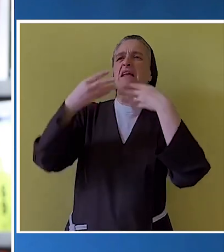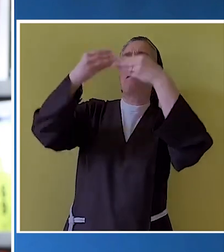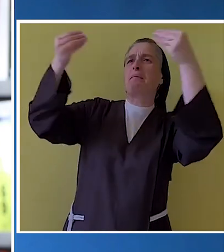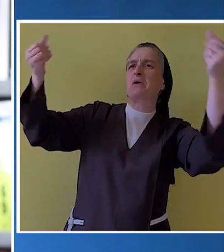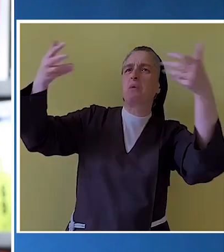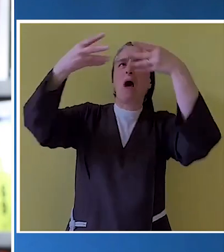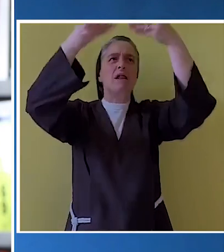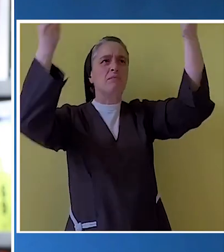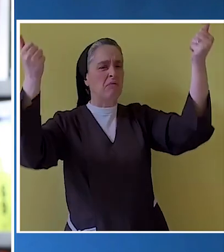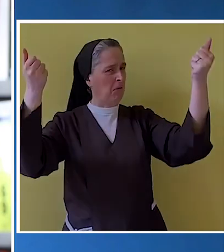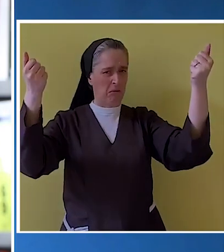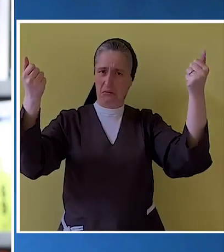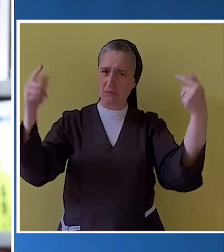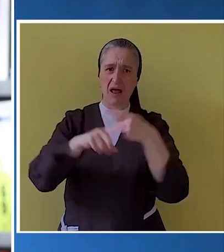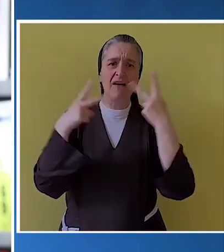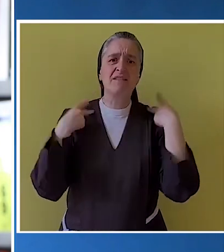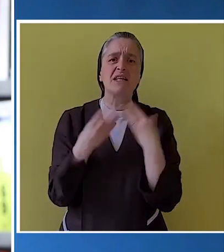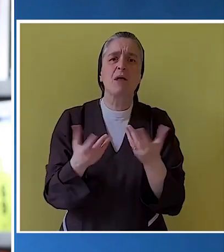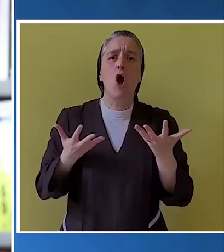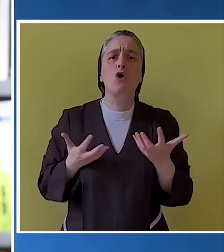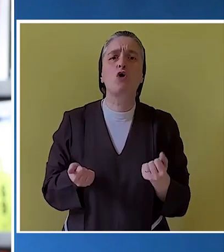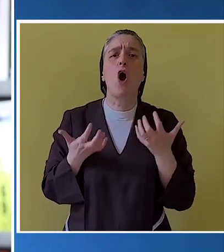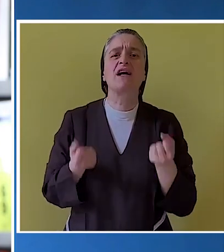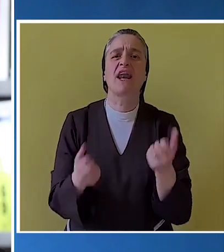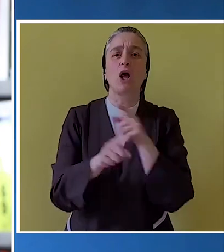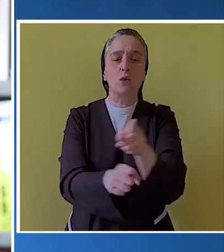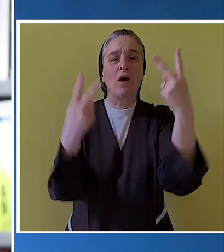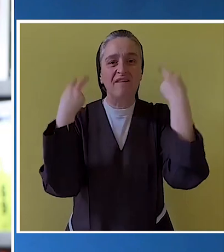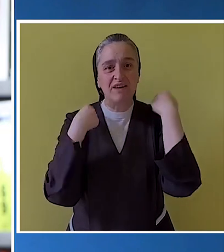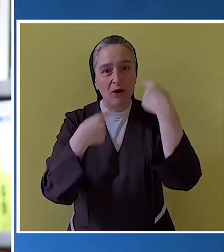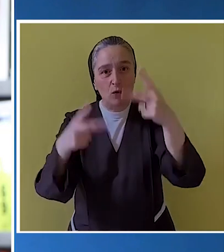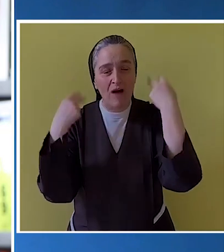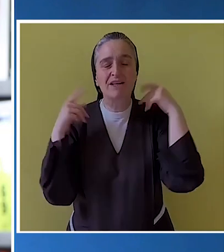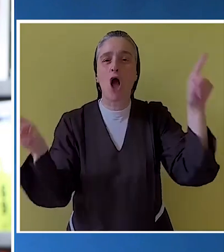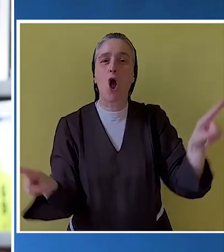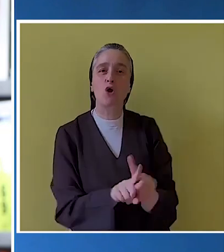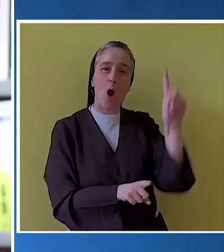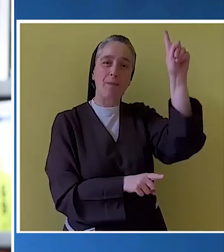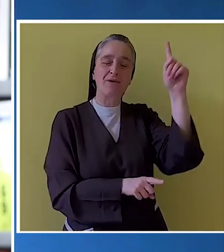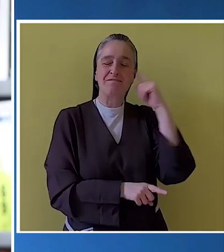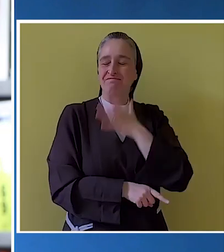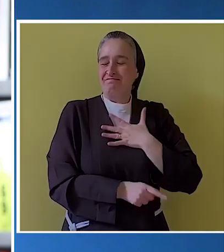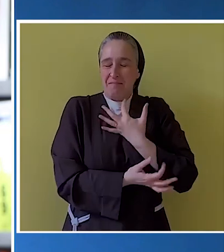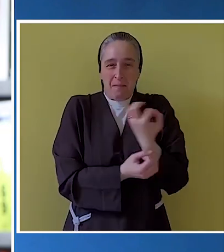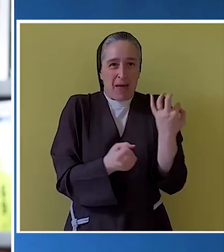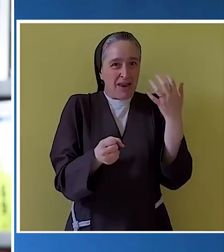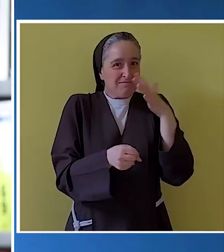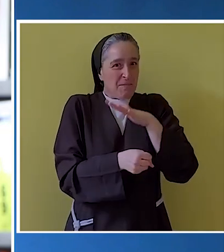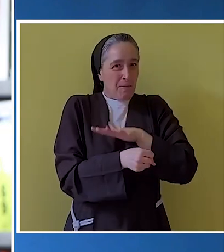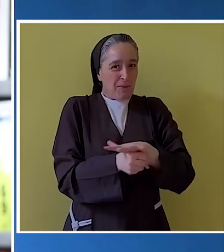esotico, la vita spirituale è una roba concretissima. Vivi la tua vita da Dio e così te la godi fino in fondo.